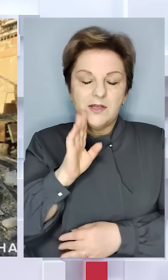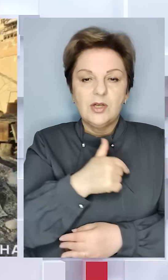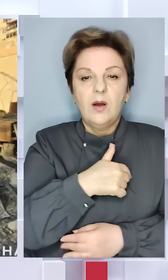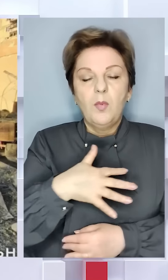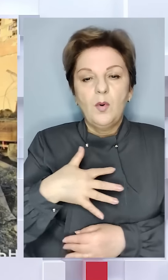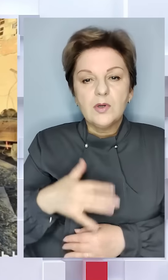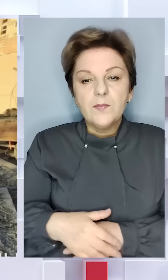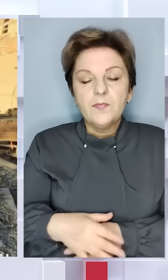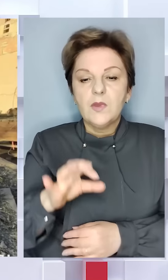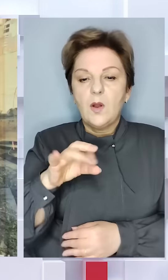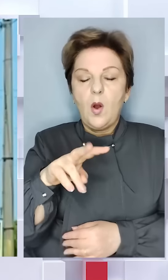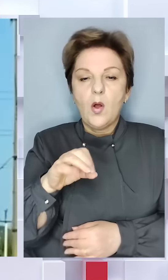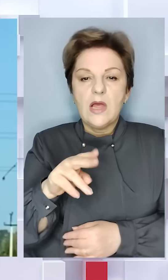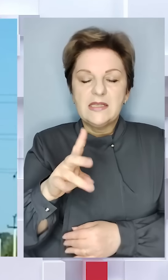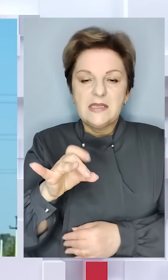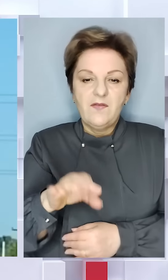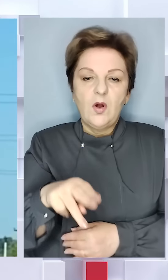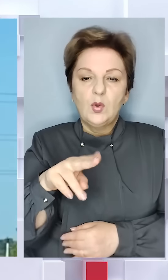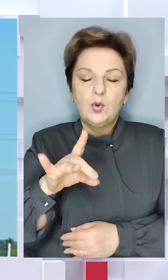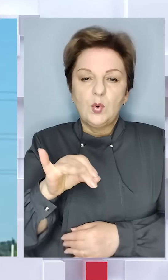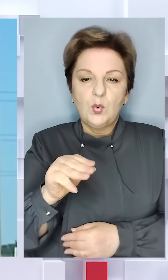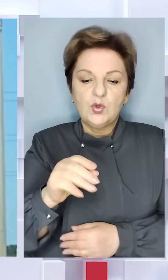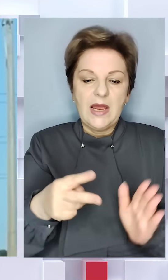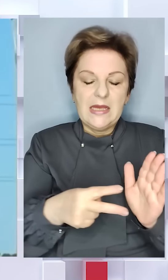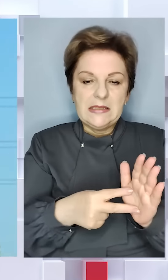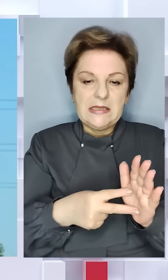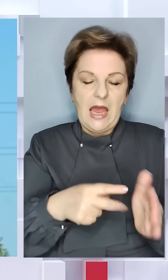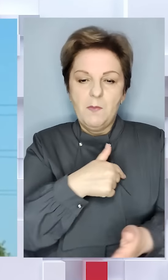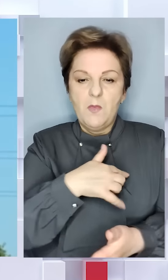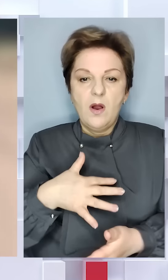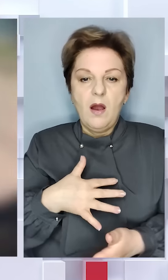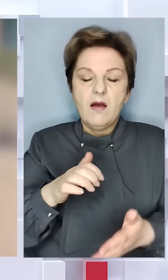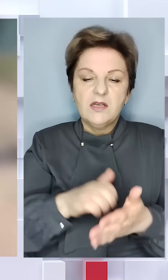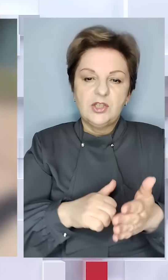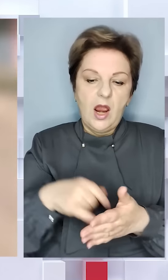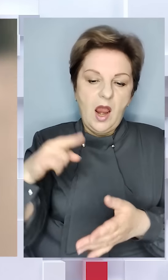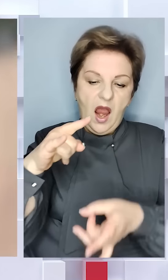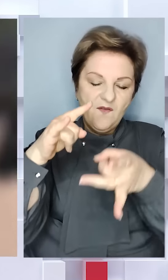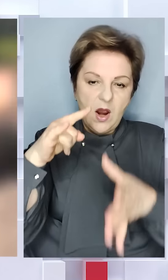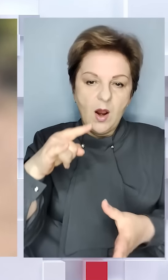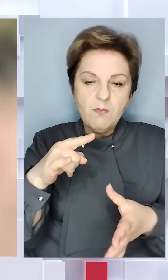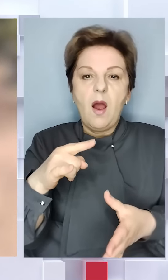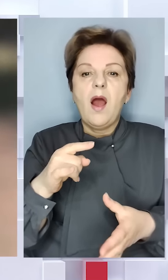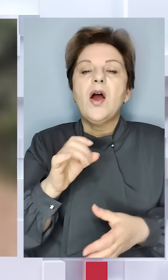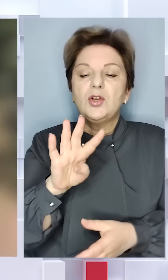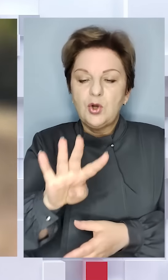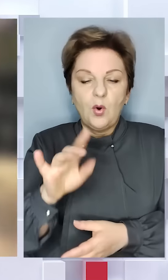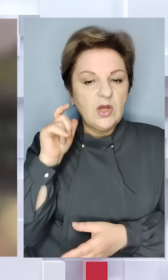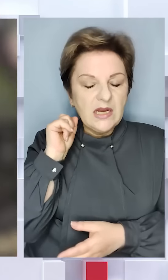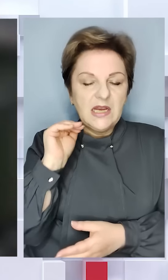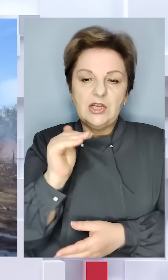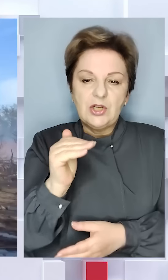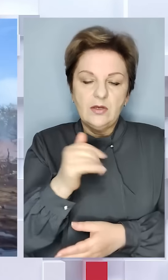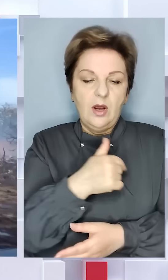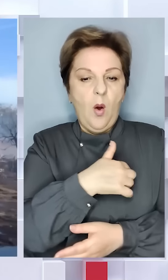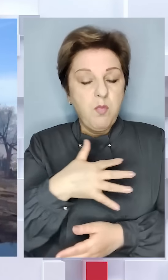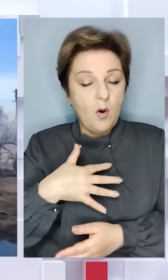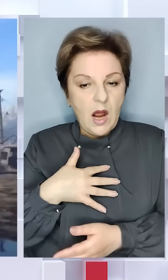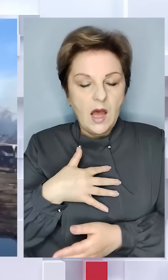поранення. В Олексієво-Дружківці семеро потерпілих через авіабомбу. Серед них 4-річна дитина. Є поранений